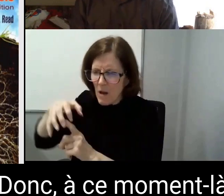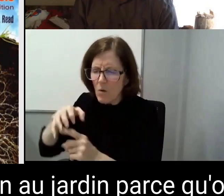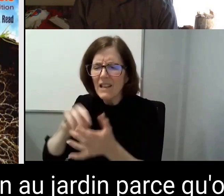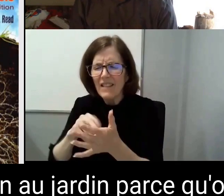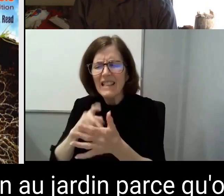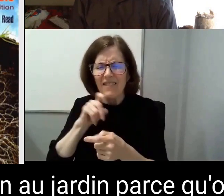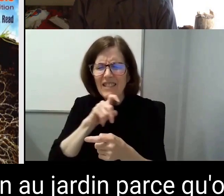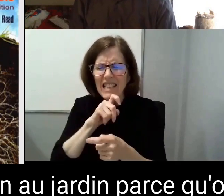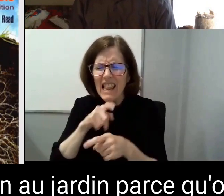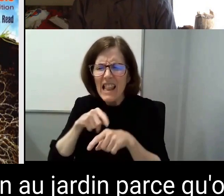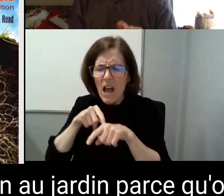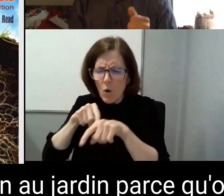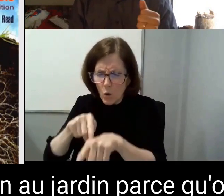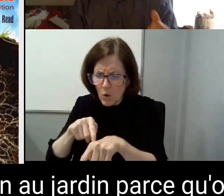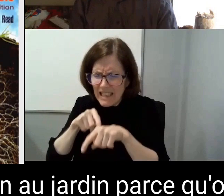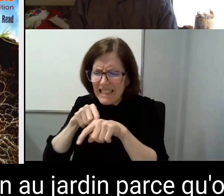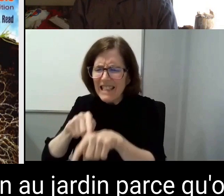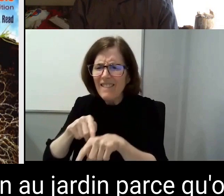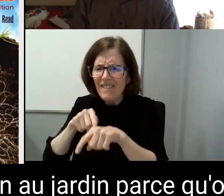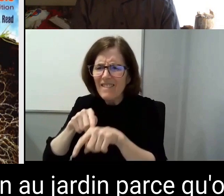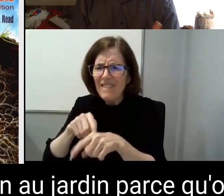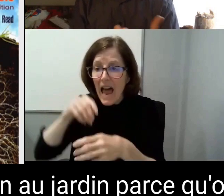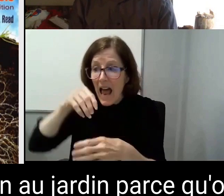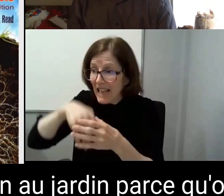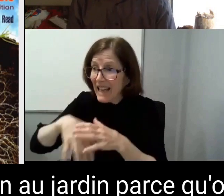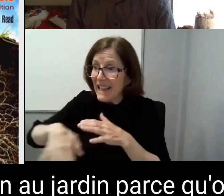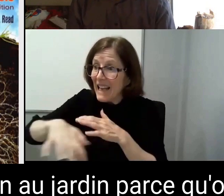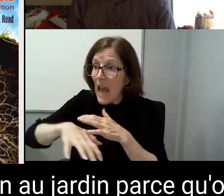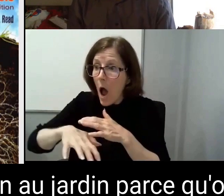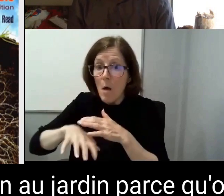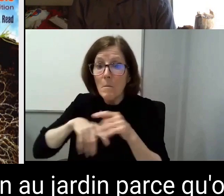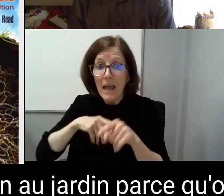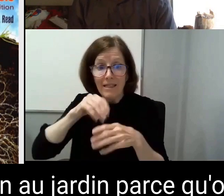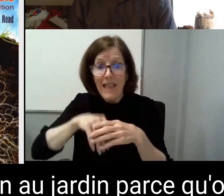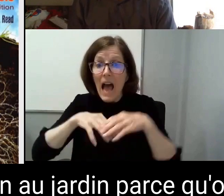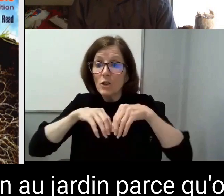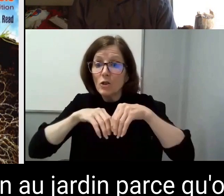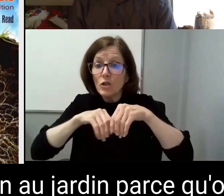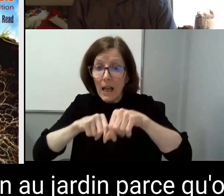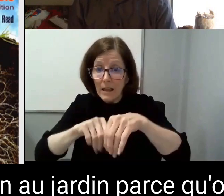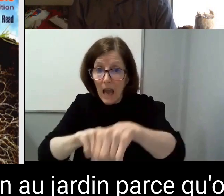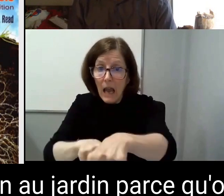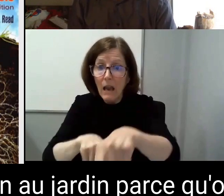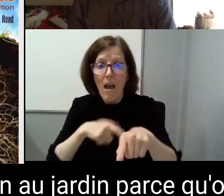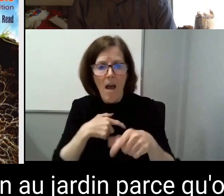dans un milieu contrôlé, mais ça fonctionne super bien au jardin parce qu'on a déjà un sol